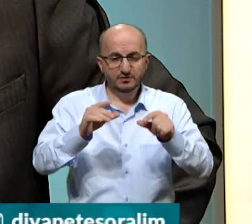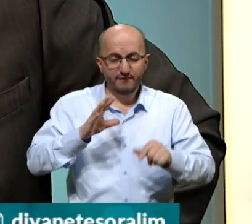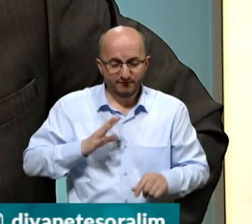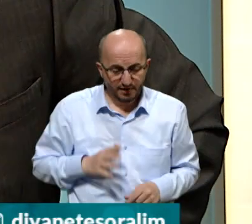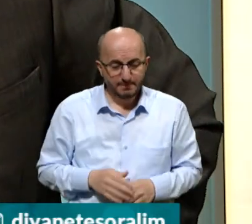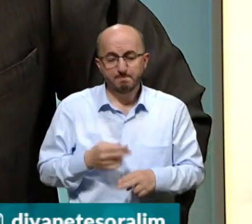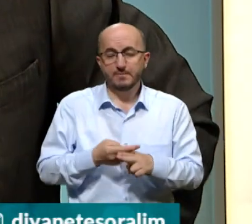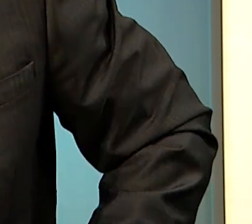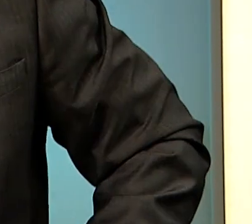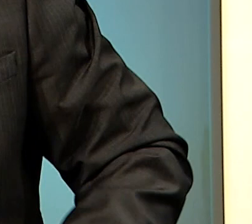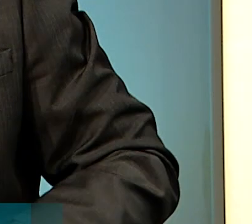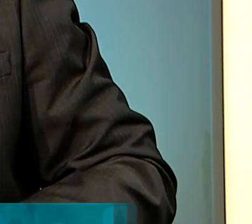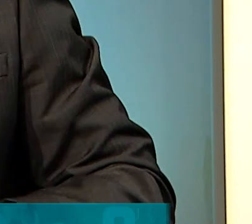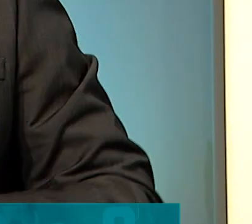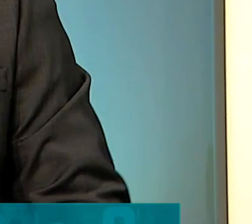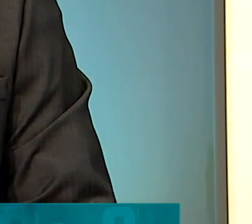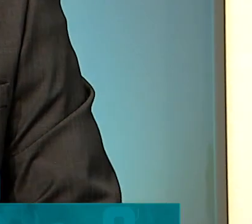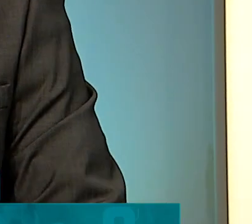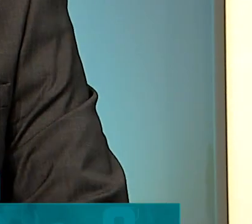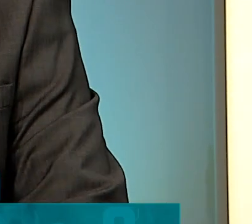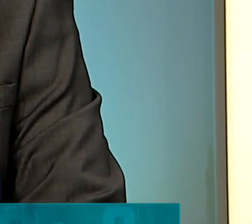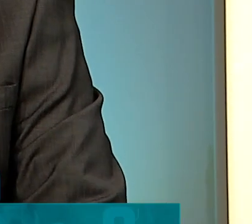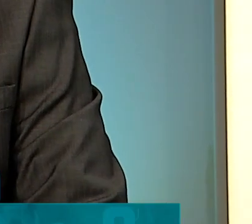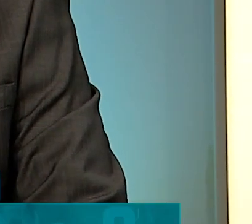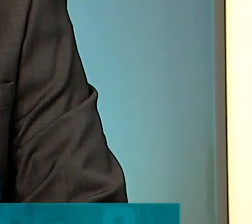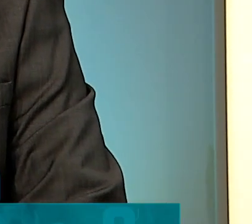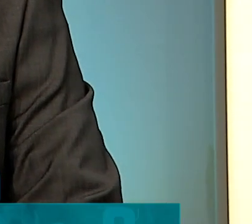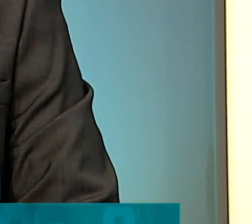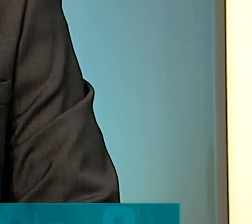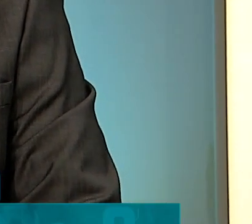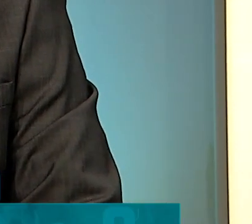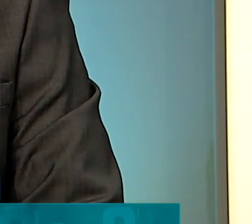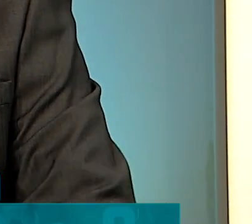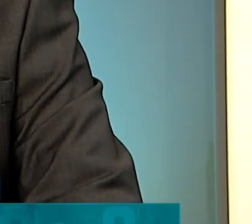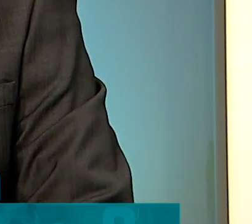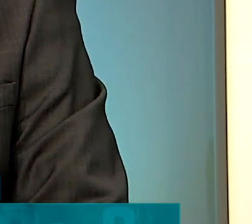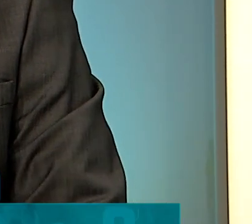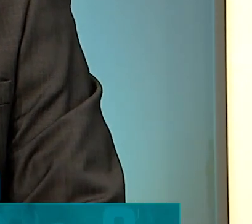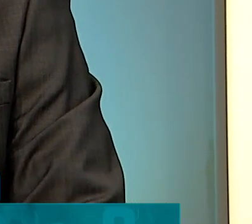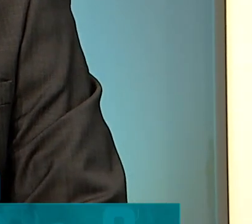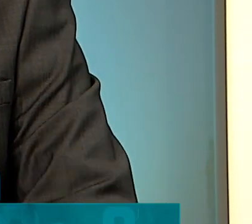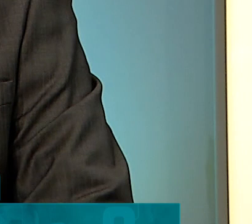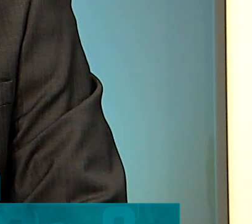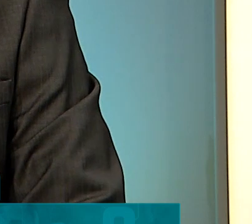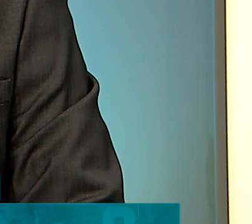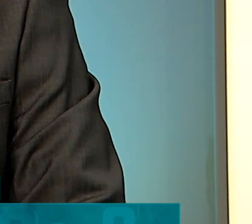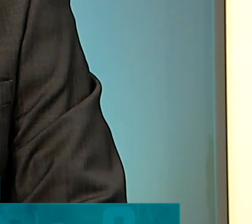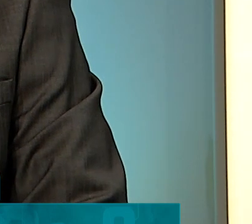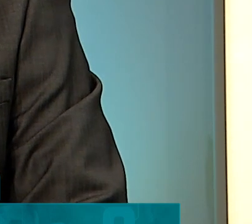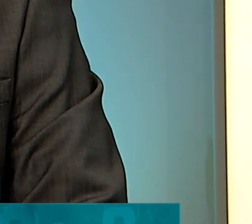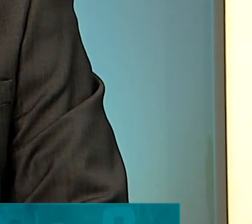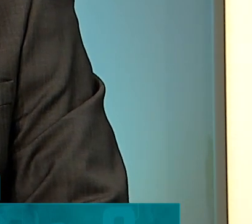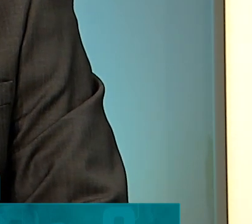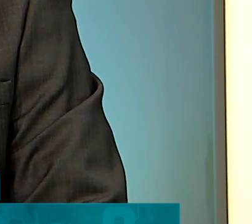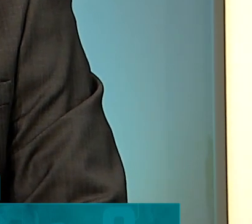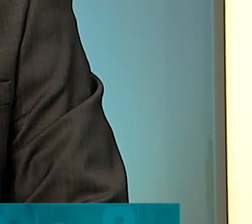var mesela o kardeşimize bahsettiği hadisi şerif şu Peygamber sallallahu aleyhi ve sellem efendimiz buyurdular ki